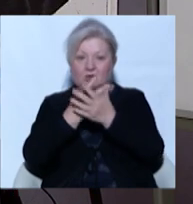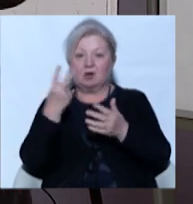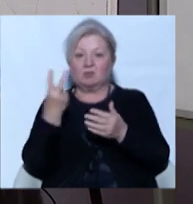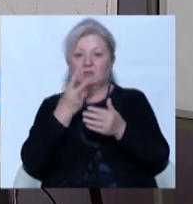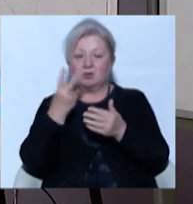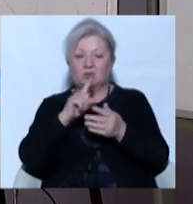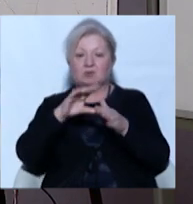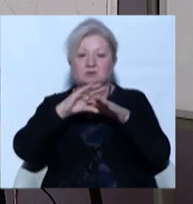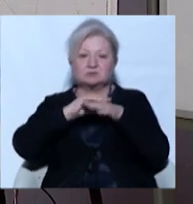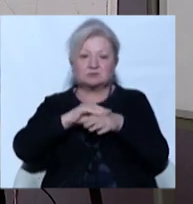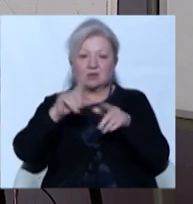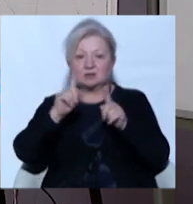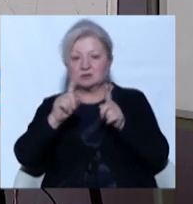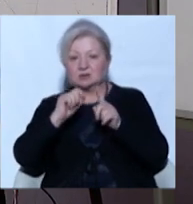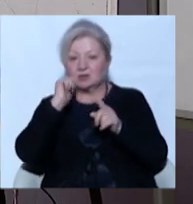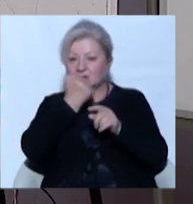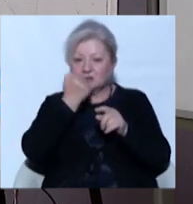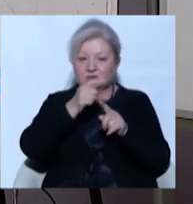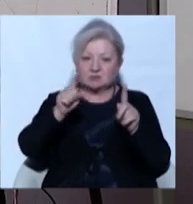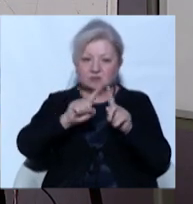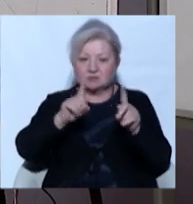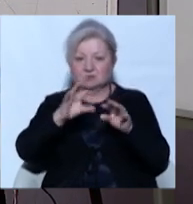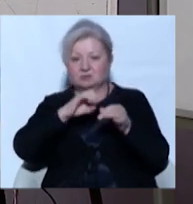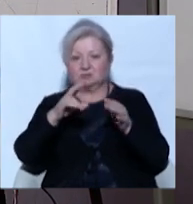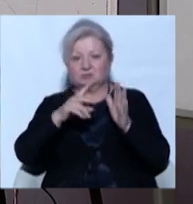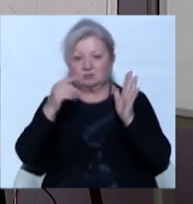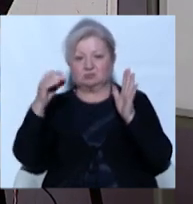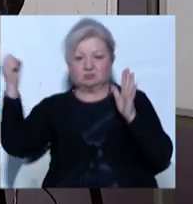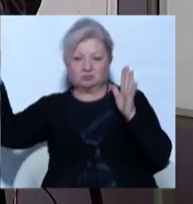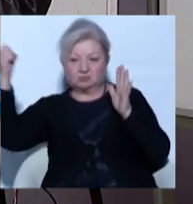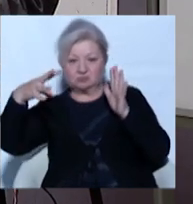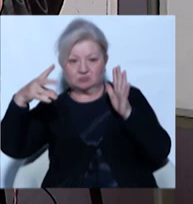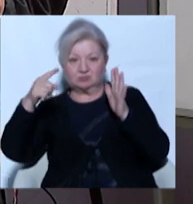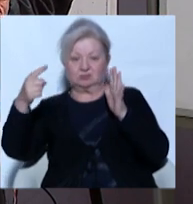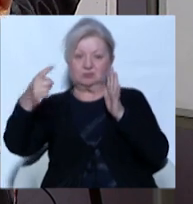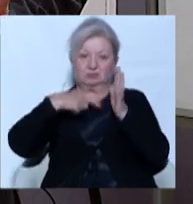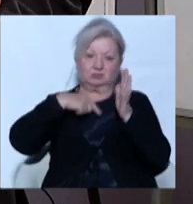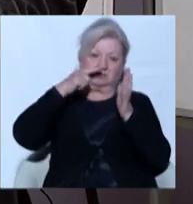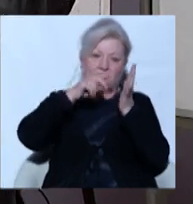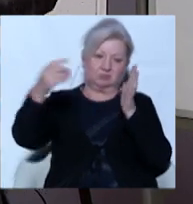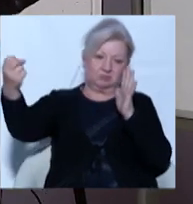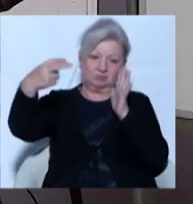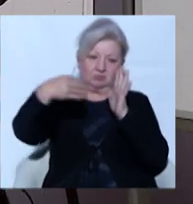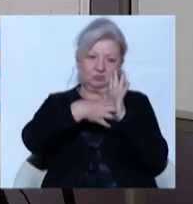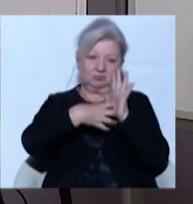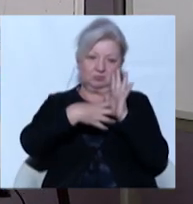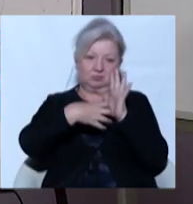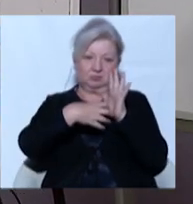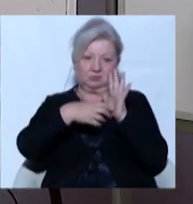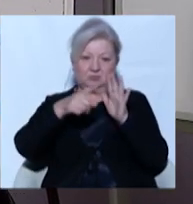მეორე საგნებიდან და ობიექტებიდან არეკვლის სინათლე მოხდეს ჩვენი მხედველობის არეში.